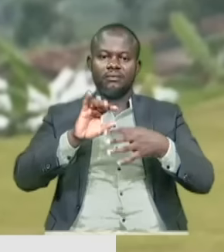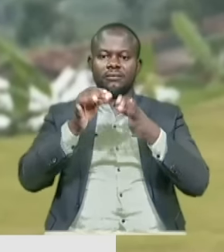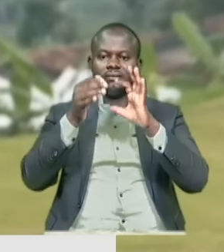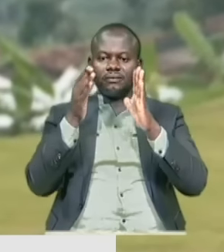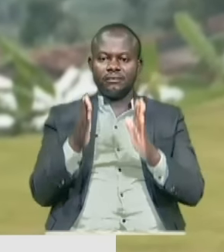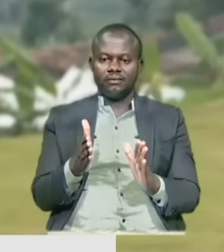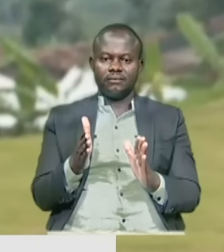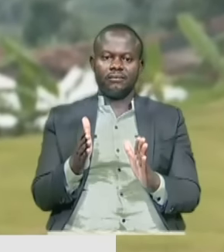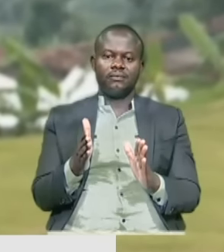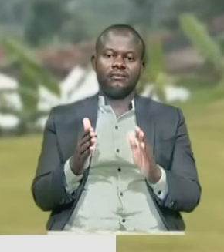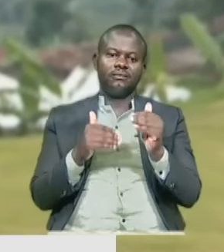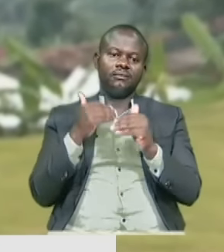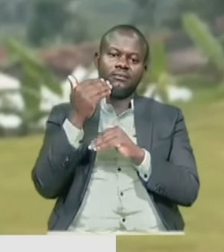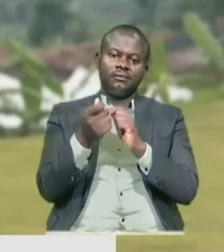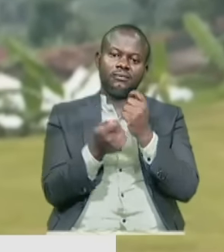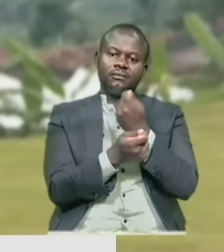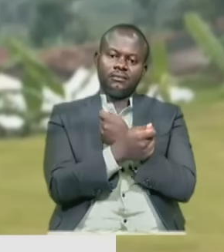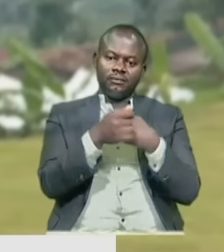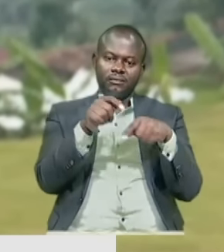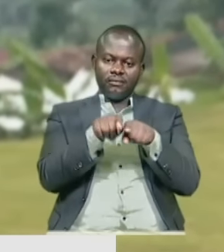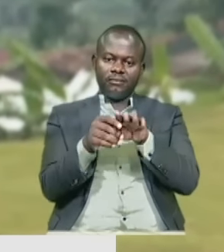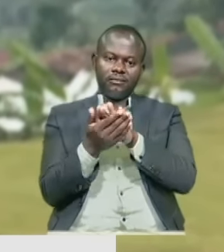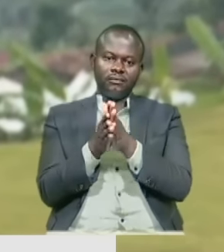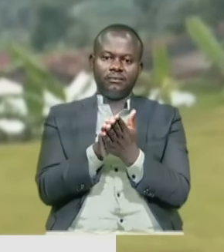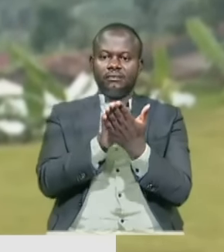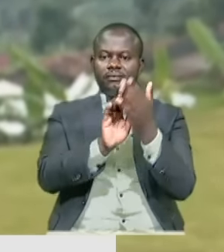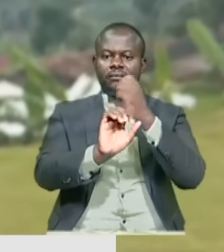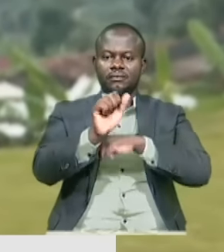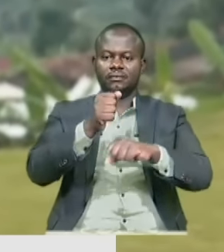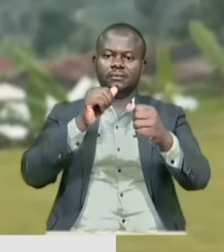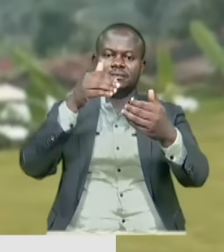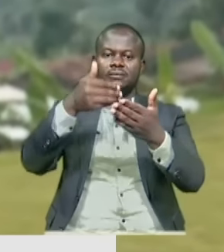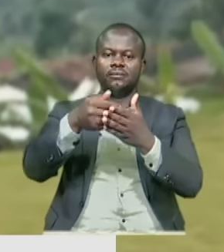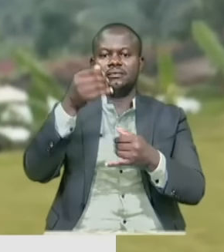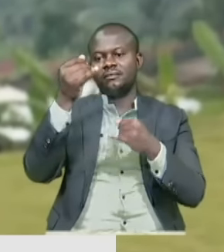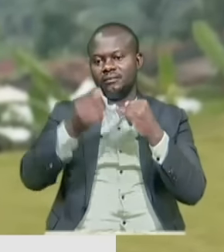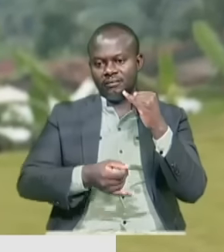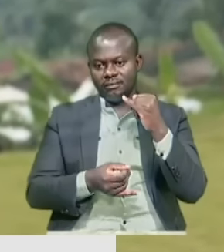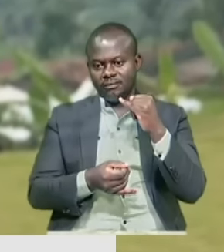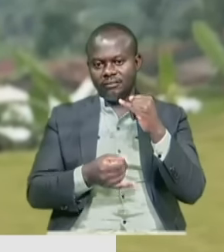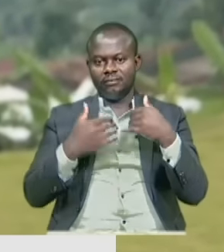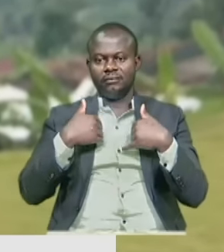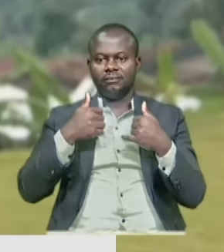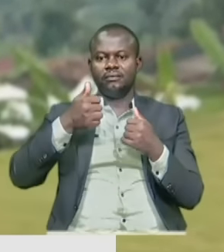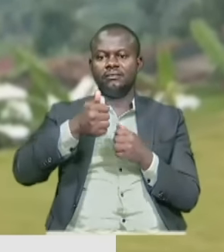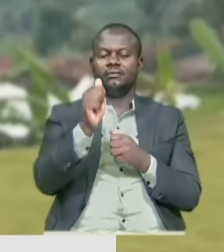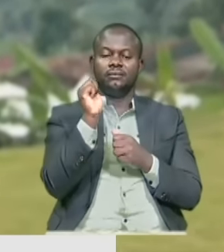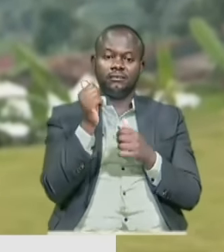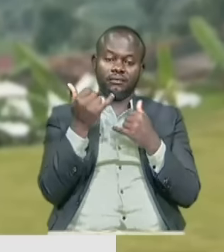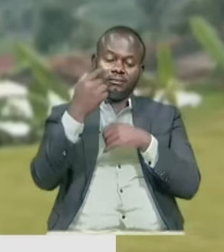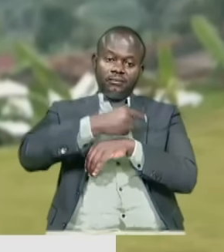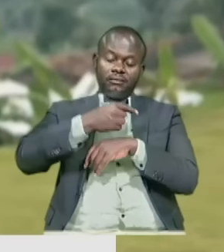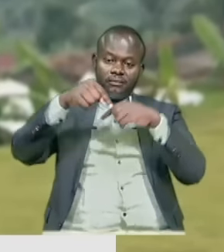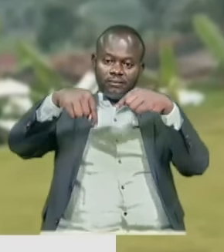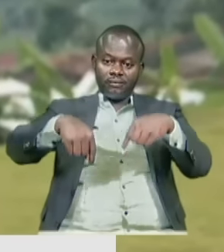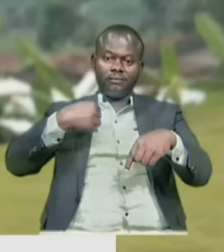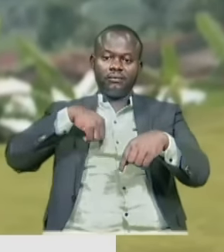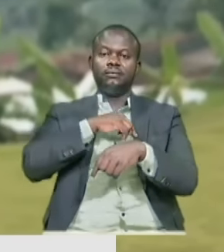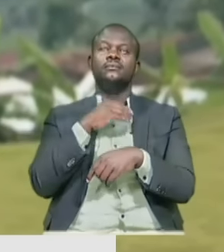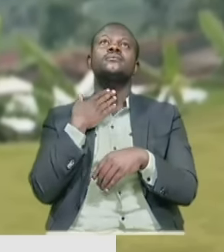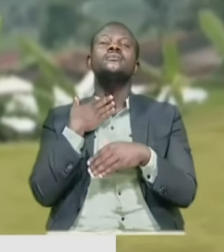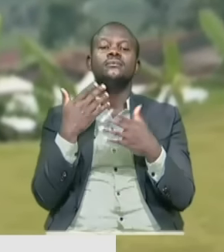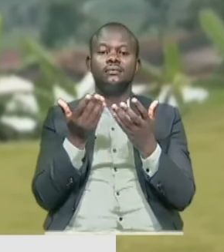abafatanyabikorwa bakamera nkaho babaye abagenerwa bikorwa kugera ku iherezo ry'ubuzima bwabo uyu munsi rero